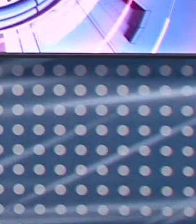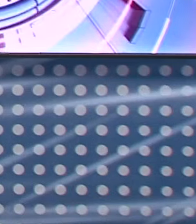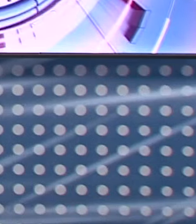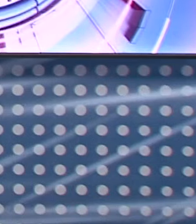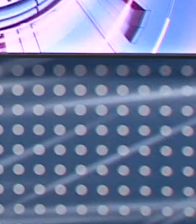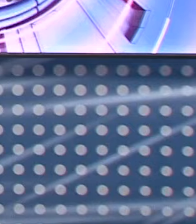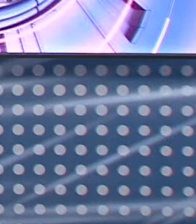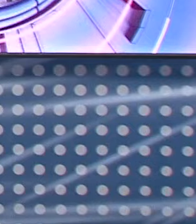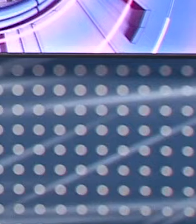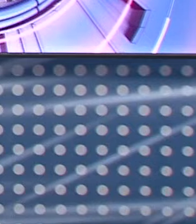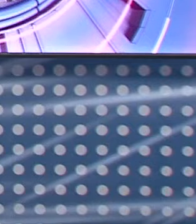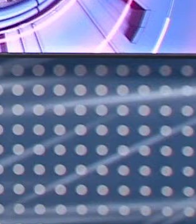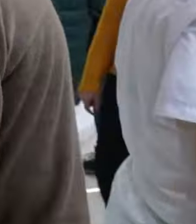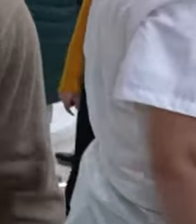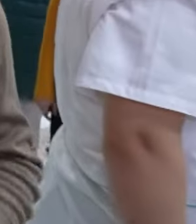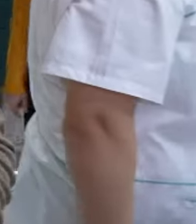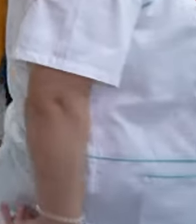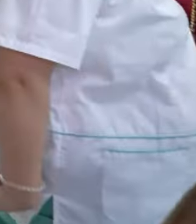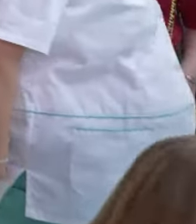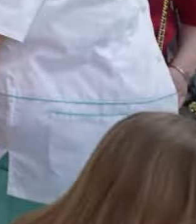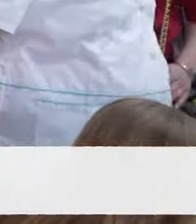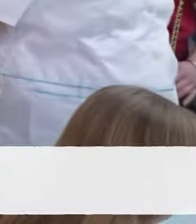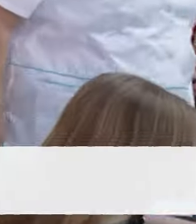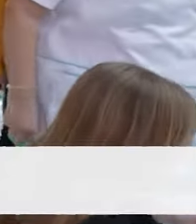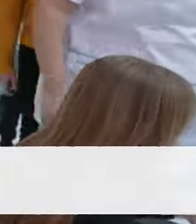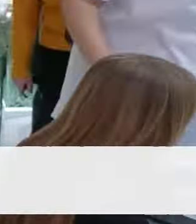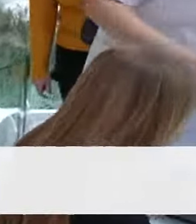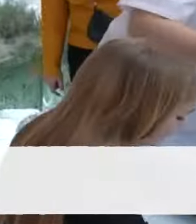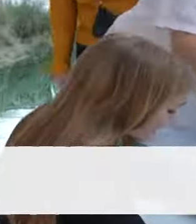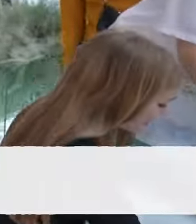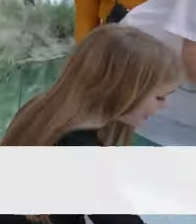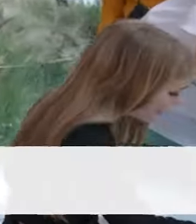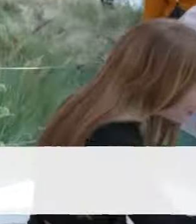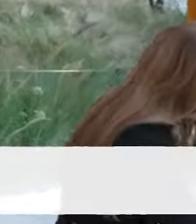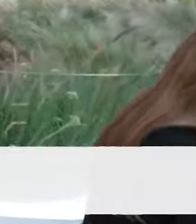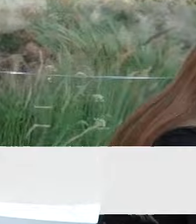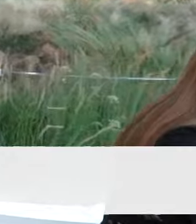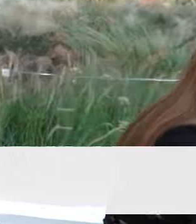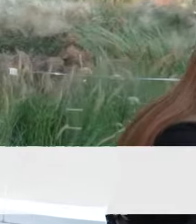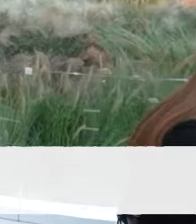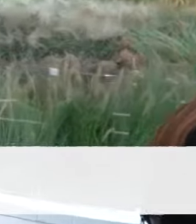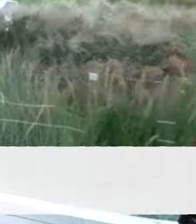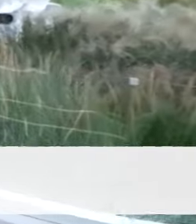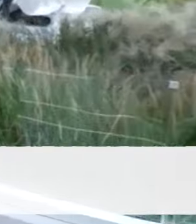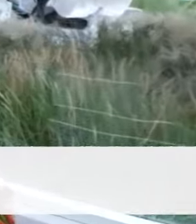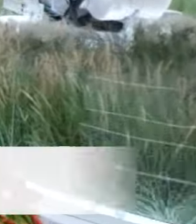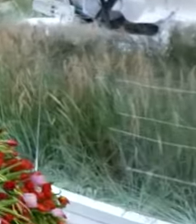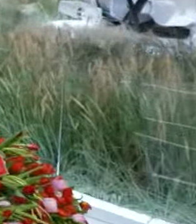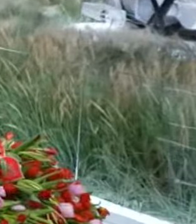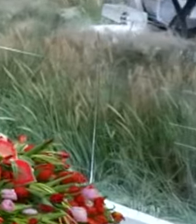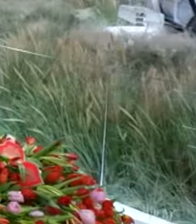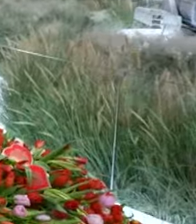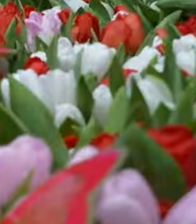белгородчине. Богдан Арисланов продолжит. Безусловно, во всех смыслах сердце нашего белгородского стенда – это копия стихийного